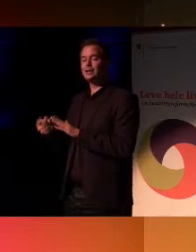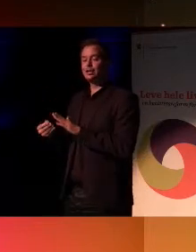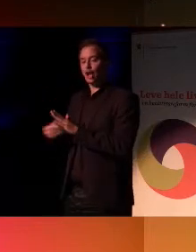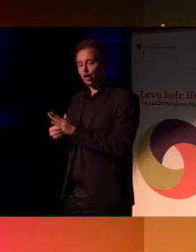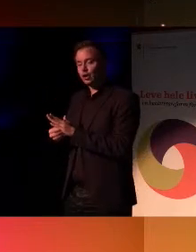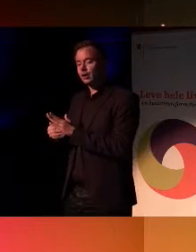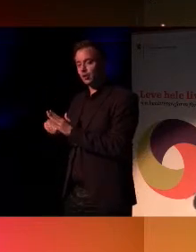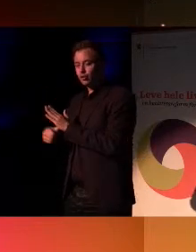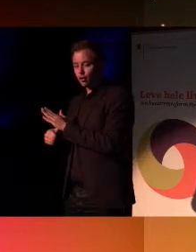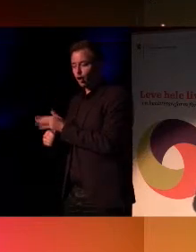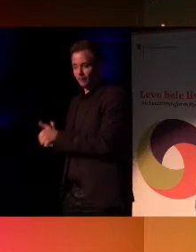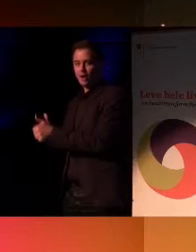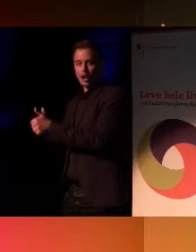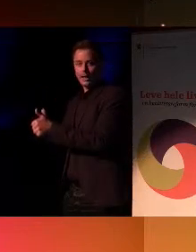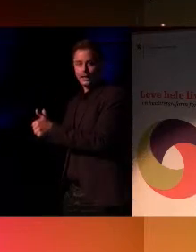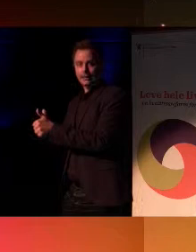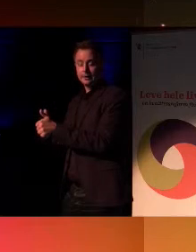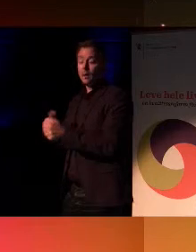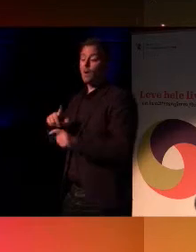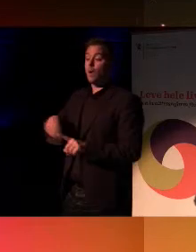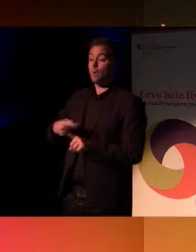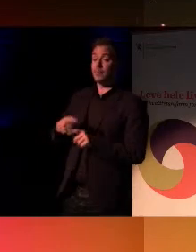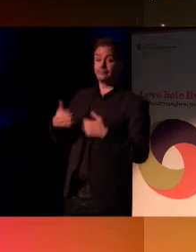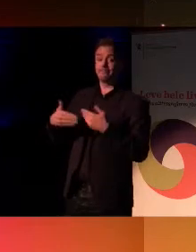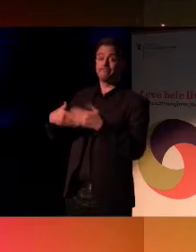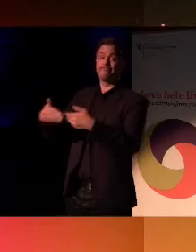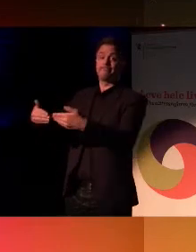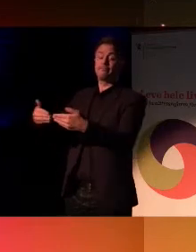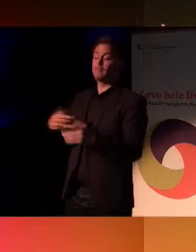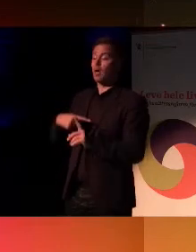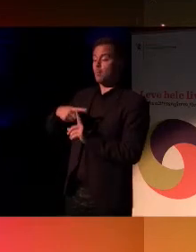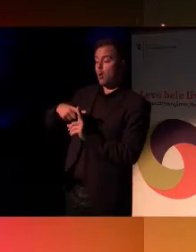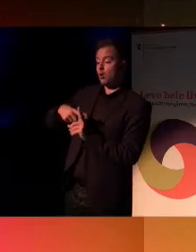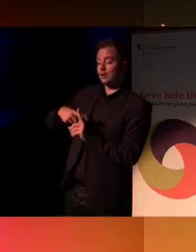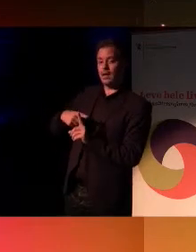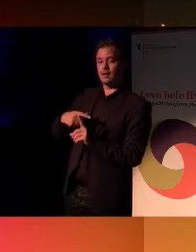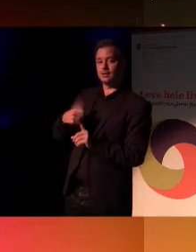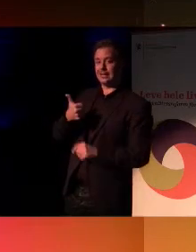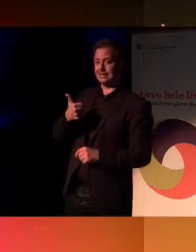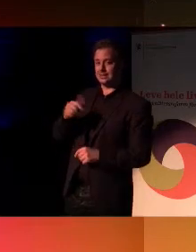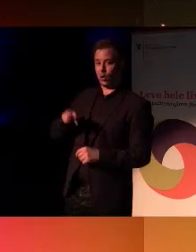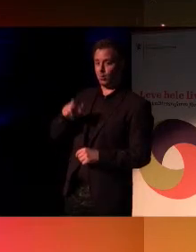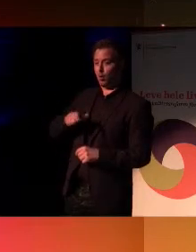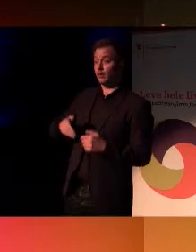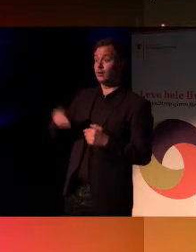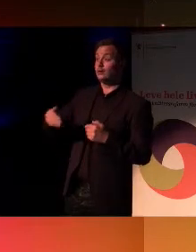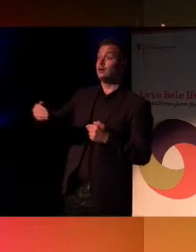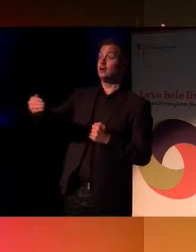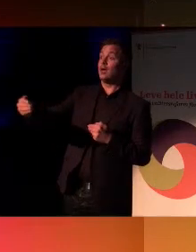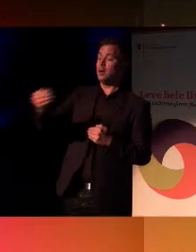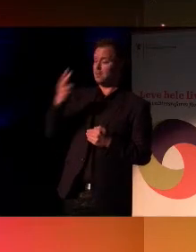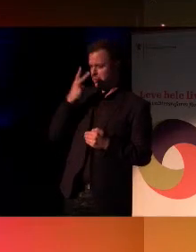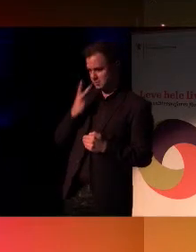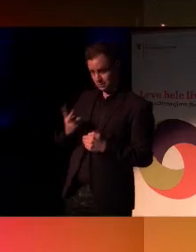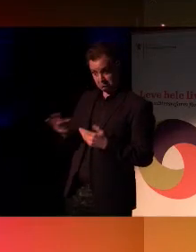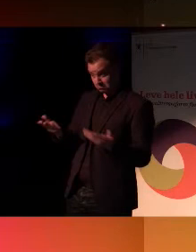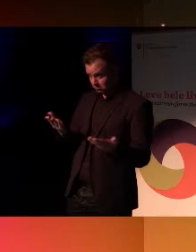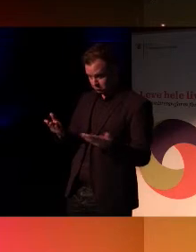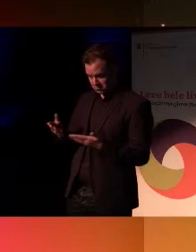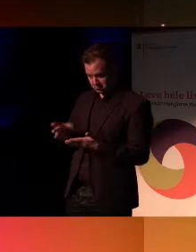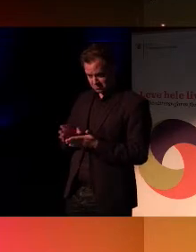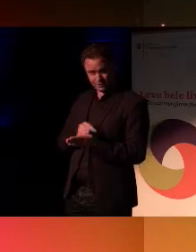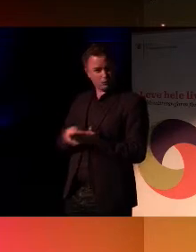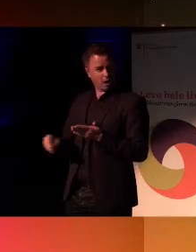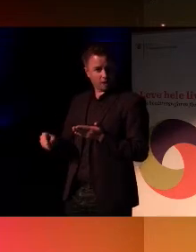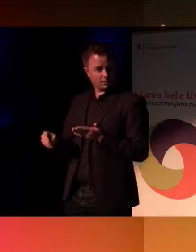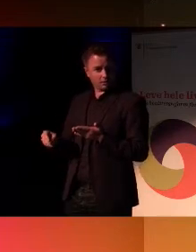kontrolloppfølging. Og så måler vi på ny, og 6-12 måneder etterpå, for å prøve å finne ut om dette virker sånn som vi håper. Og i tillegg